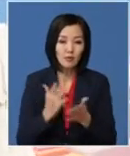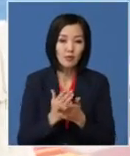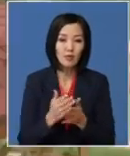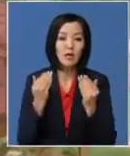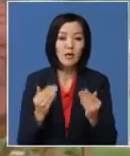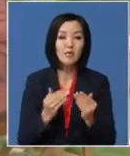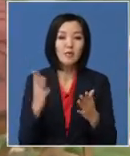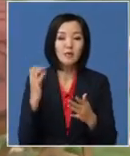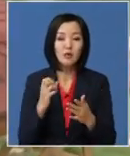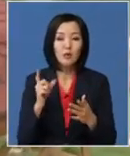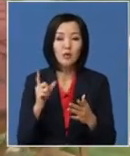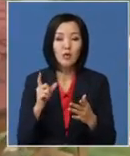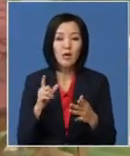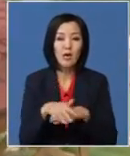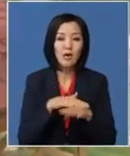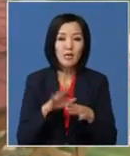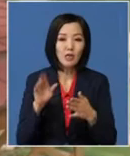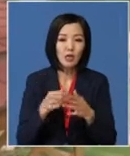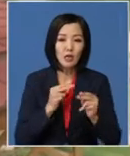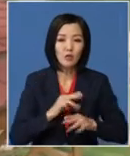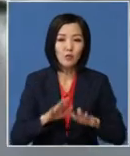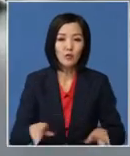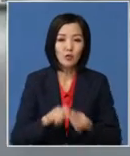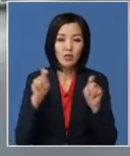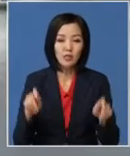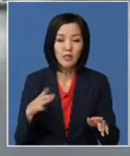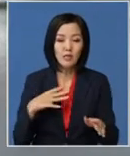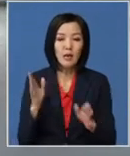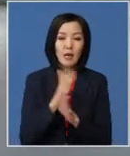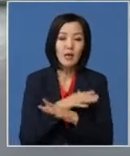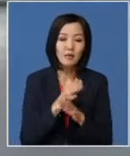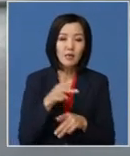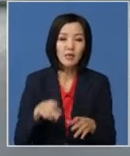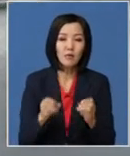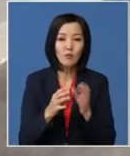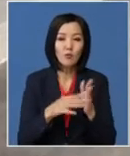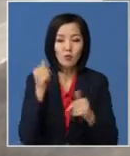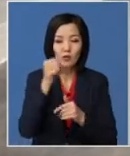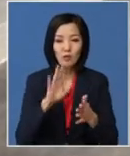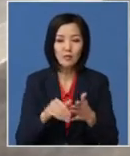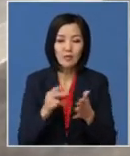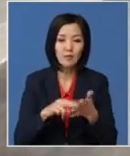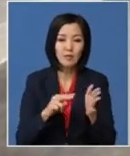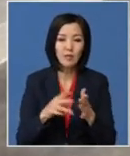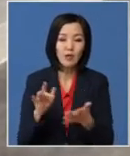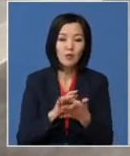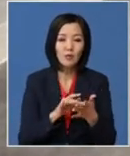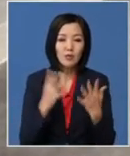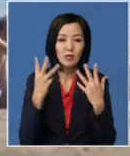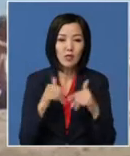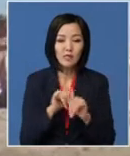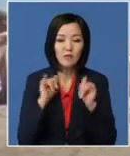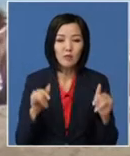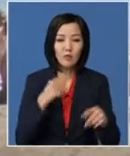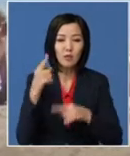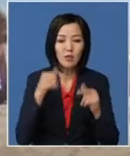асса 500-ден аса жергілікті тұрғынға жаңа жұмыс орны болмақ. Қапшағайлықтар үшін 2019-дағы басты меже туристер санын көбейту. Келер